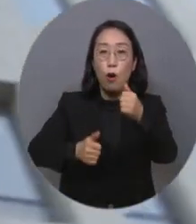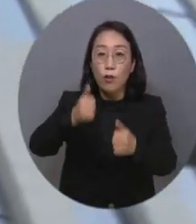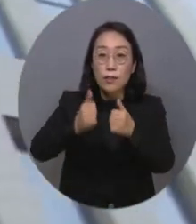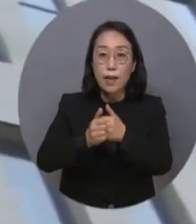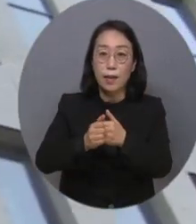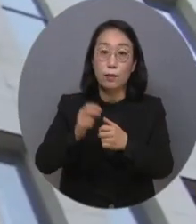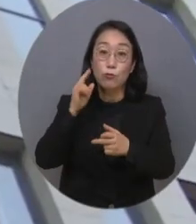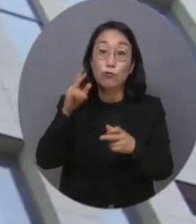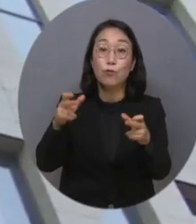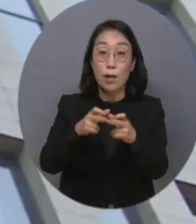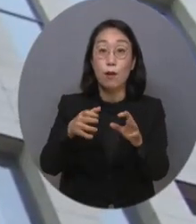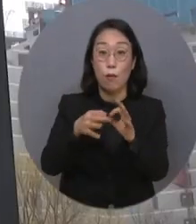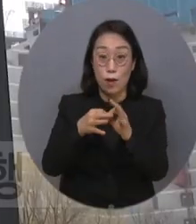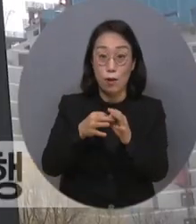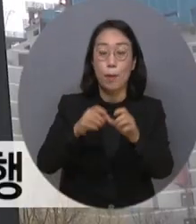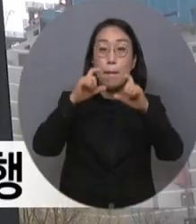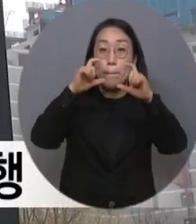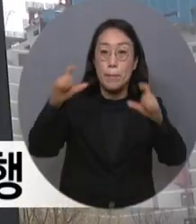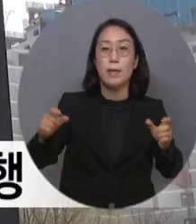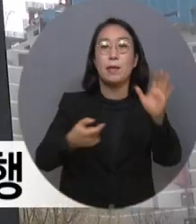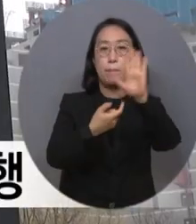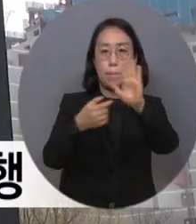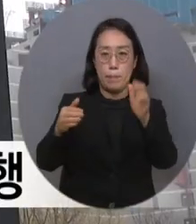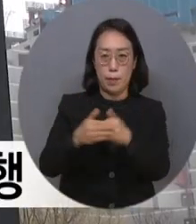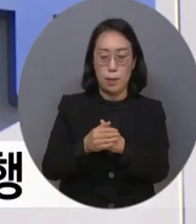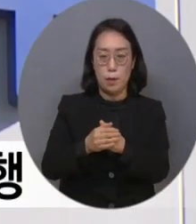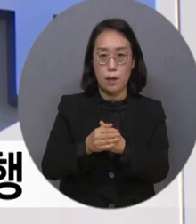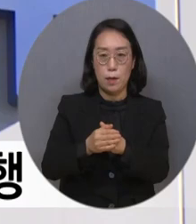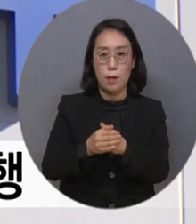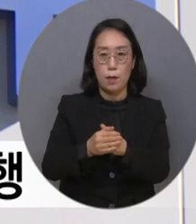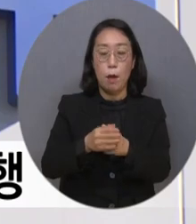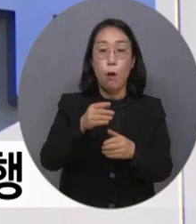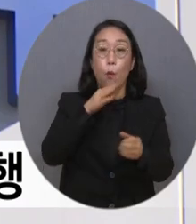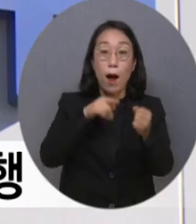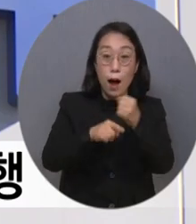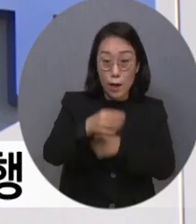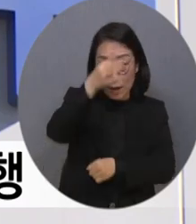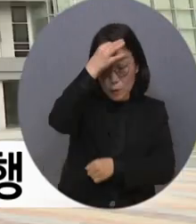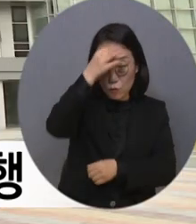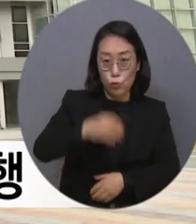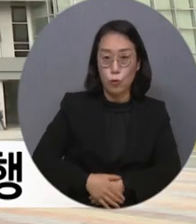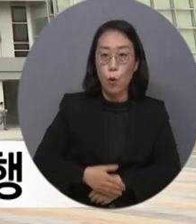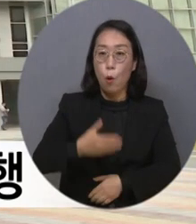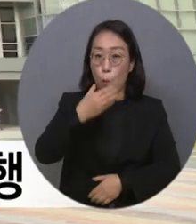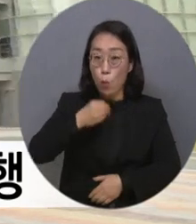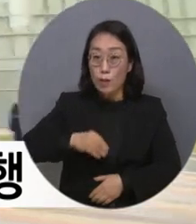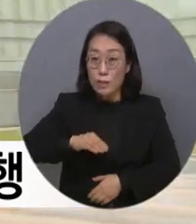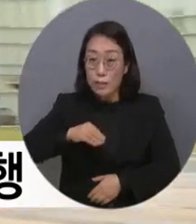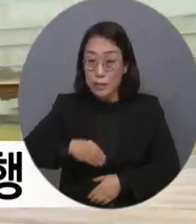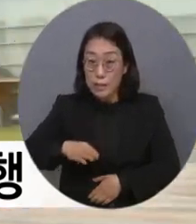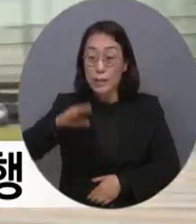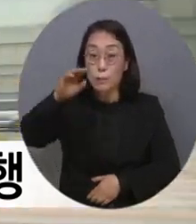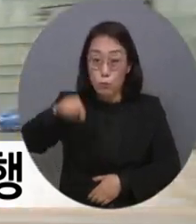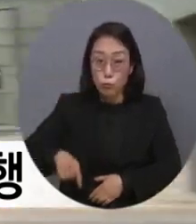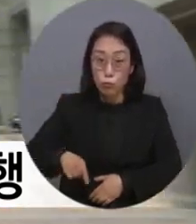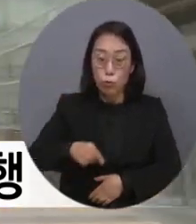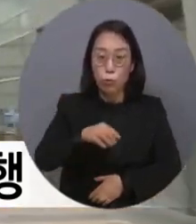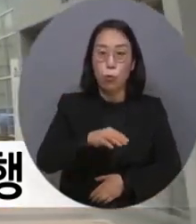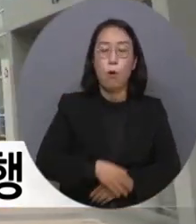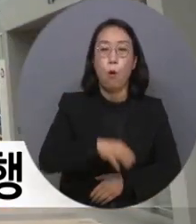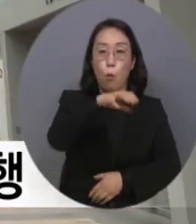시행 계획을 공고했습니다 과학기술정보통신부와 교육부 보건복지부 등 22개 중앙행정기관에서